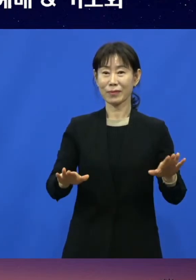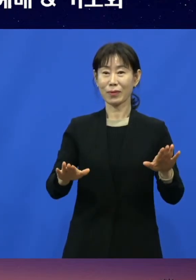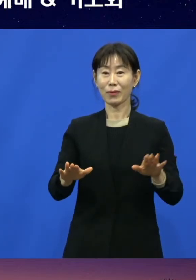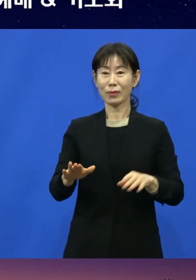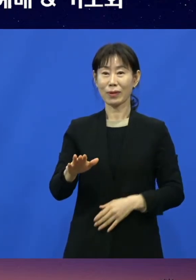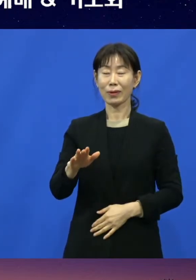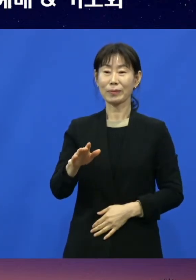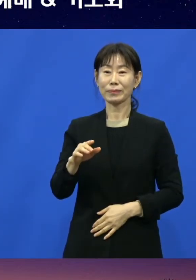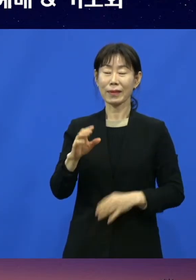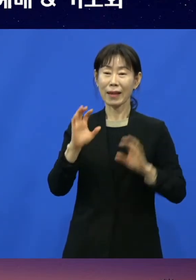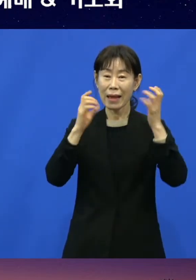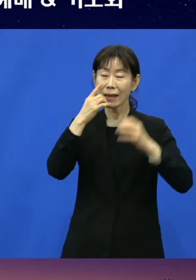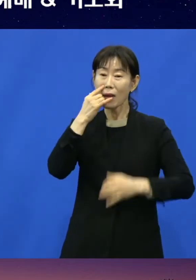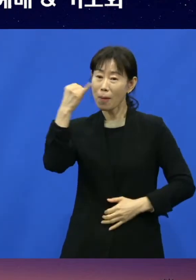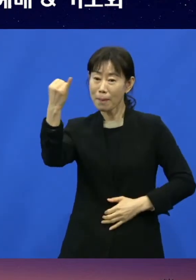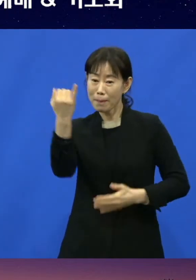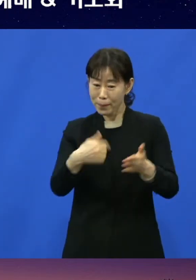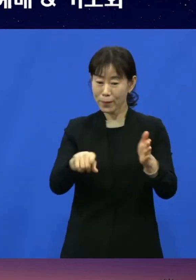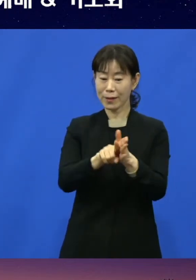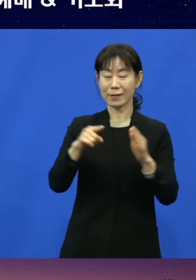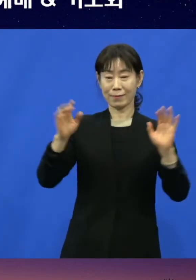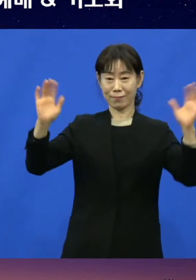유모차 부대를 위해서 박수 한번 치겠습니다.